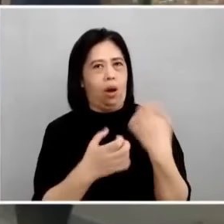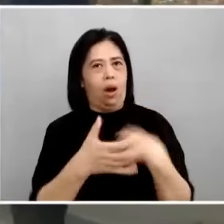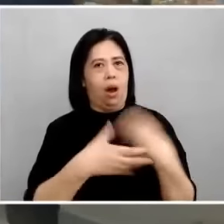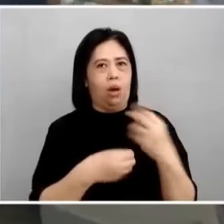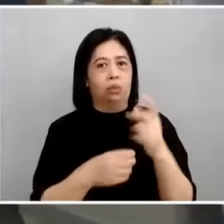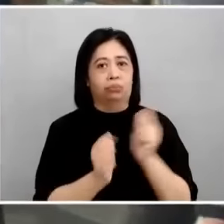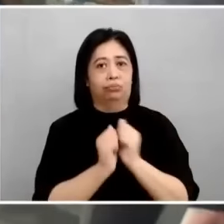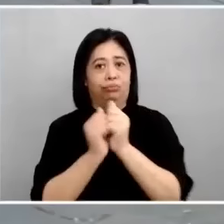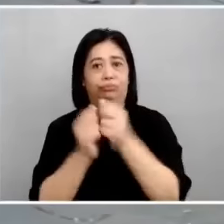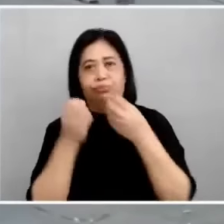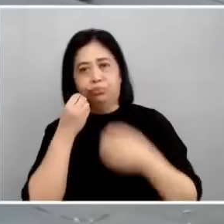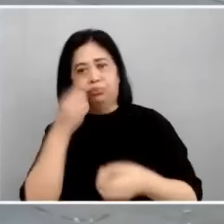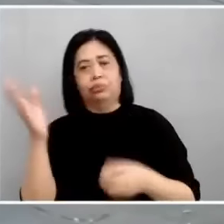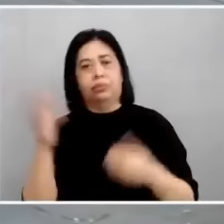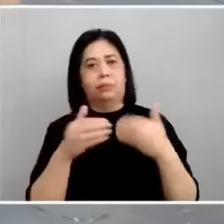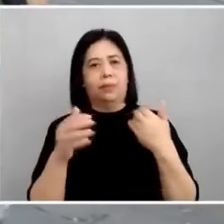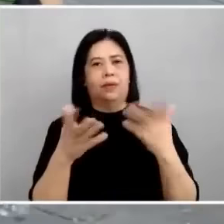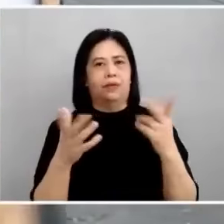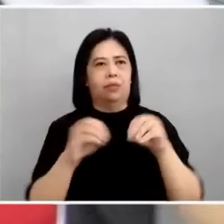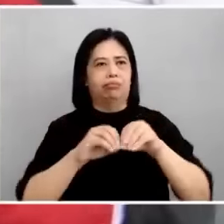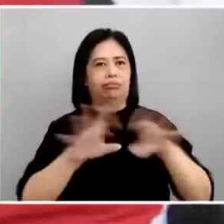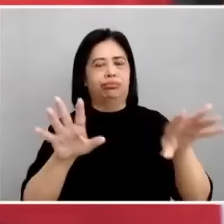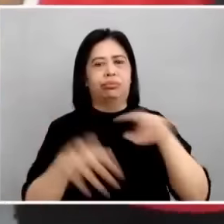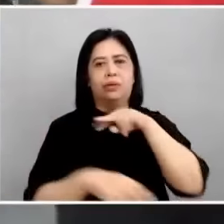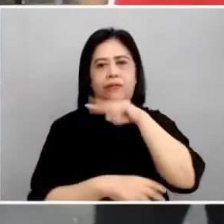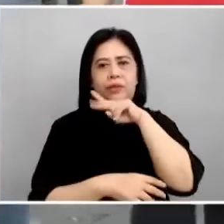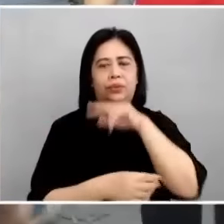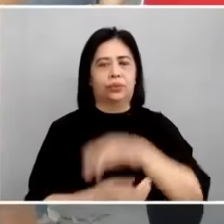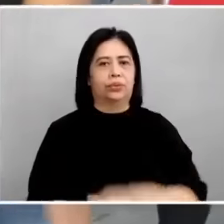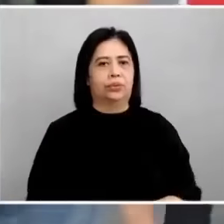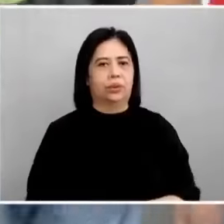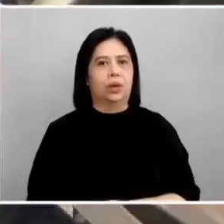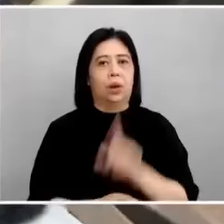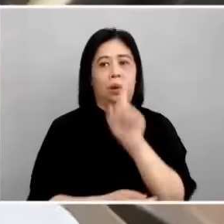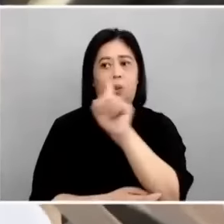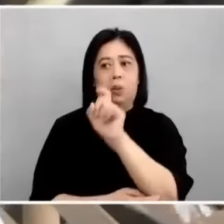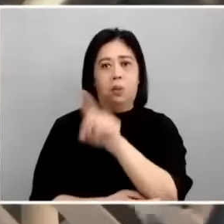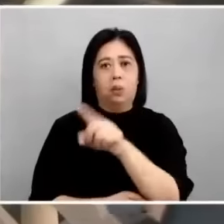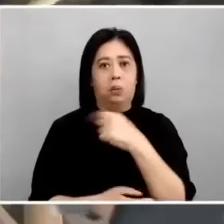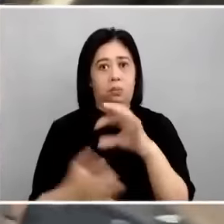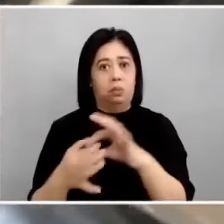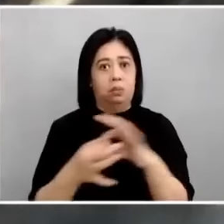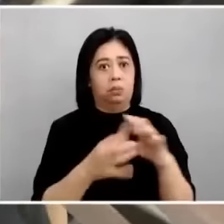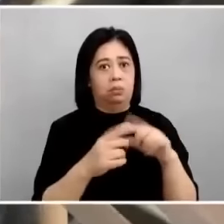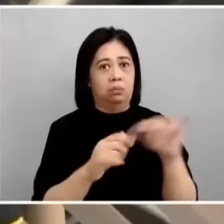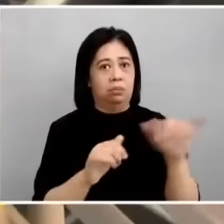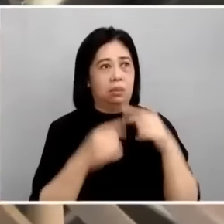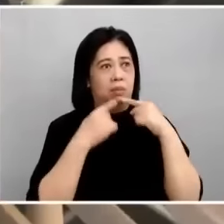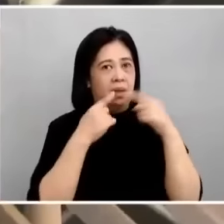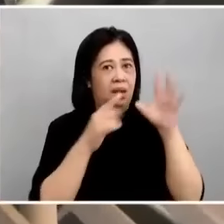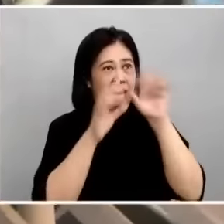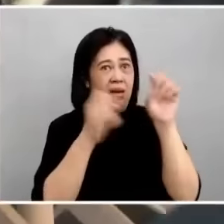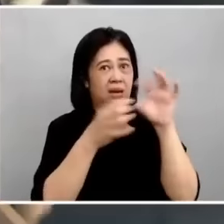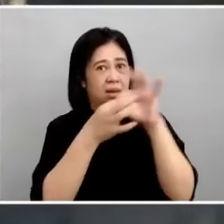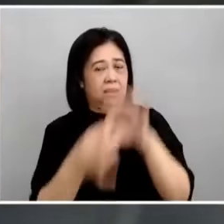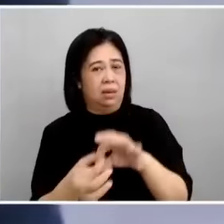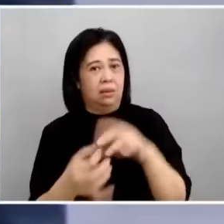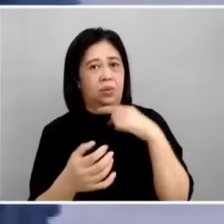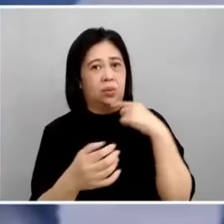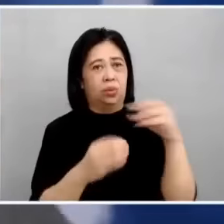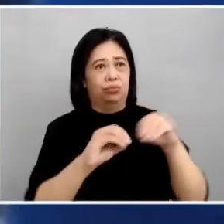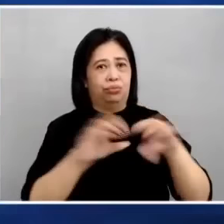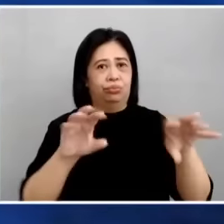eskortan sila pa uwi bago pa umano magkalat ng virus. Nantanungin naman kung may kinalaman ang mga ganitong pahayag ng Pangulo sa mga